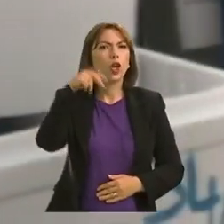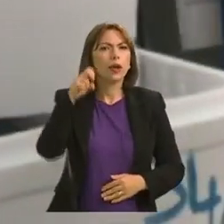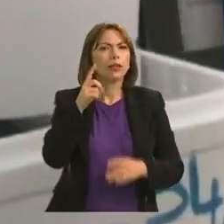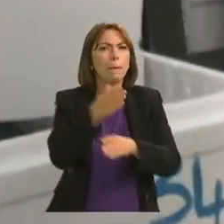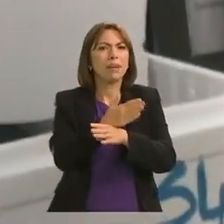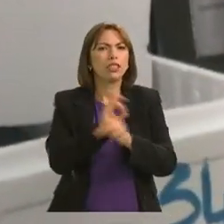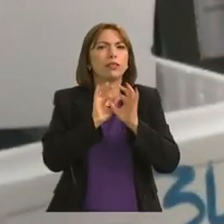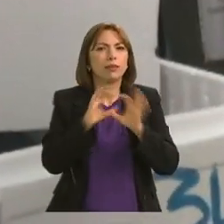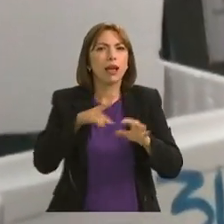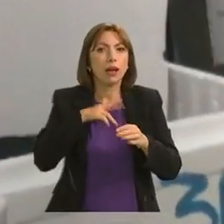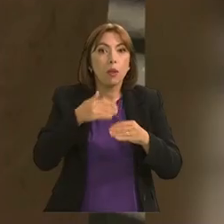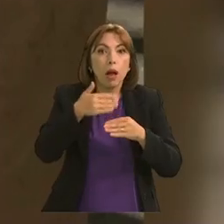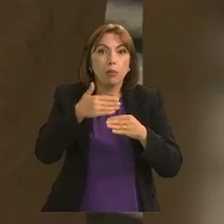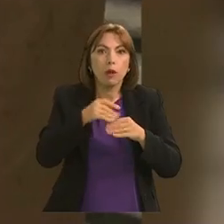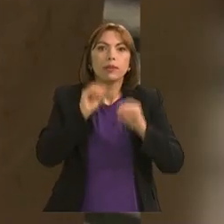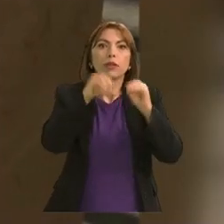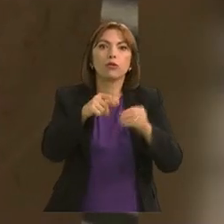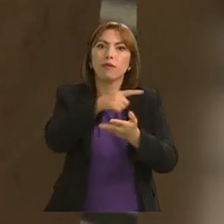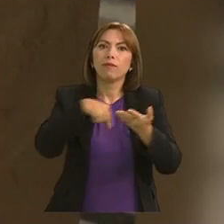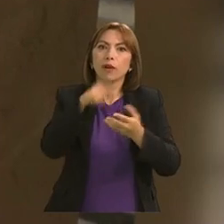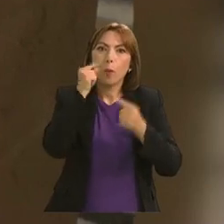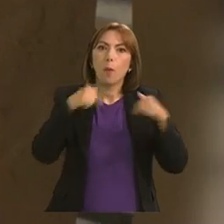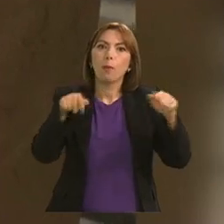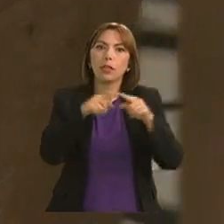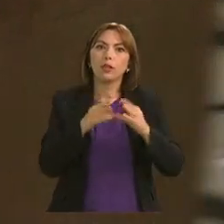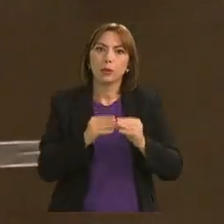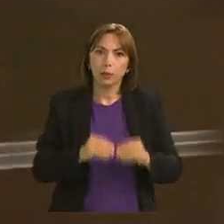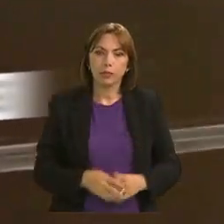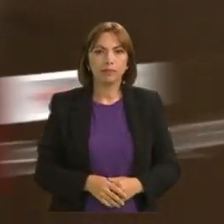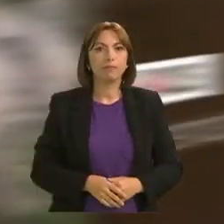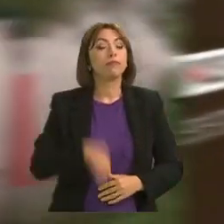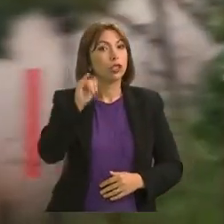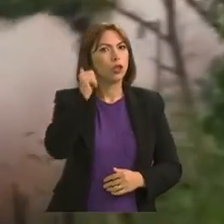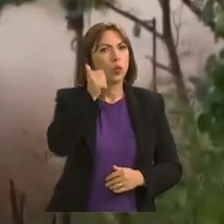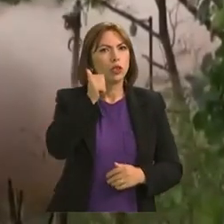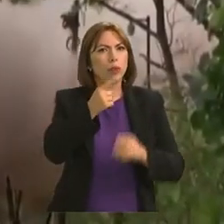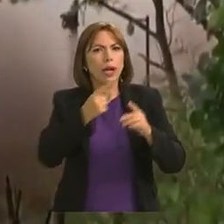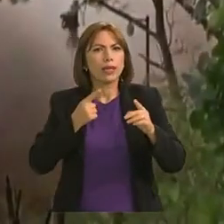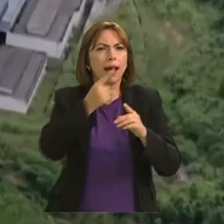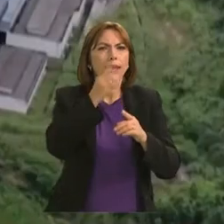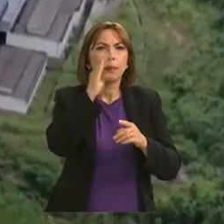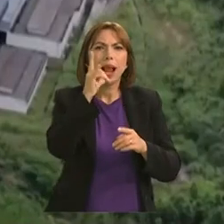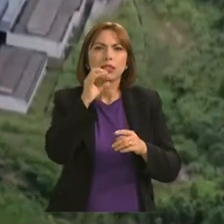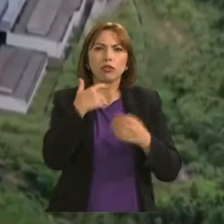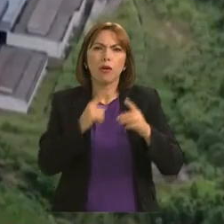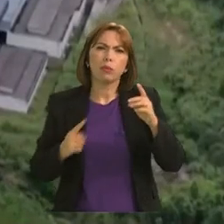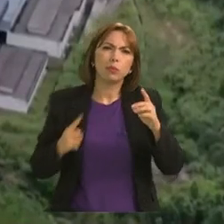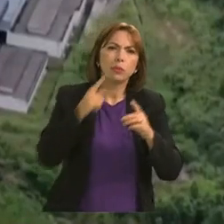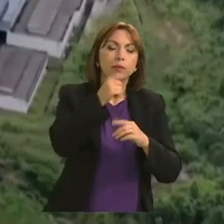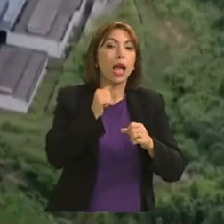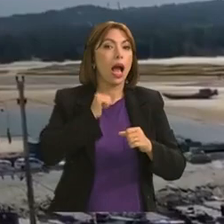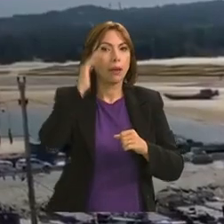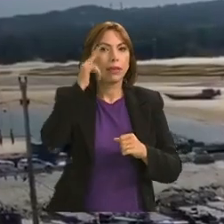Tone de pește stricat erau pe cale să ajungă în farfuriile românilor. Și 11 rachete balistice au fost lansate de